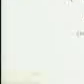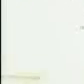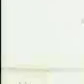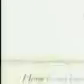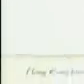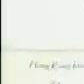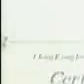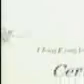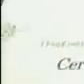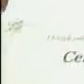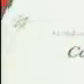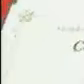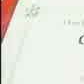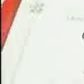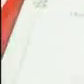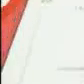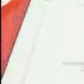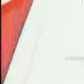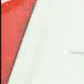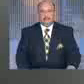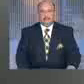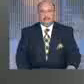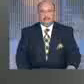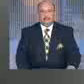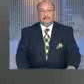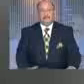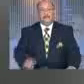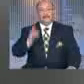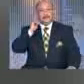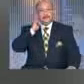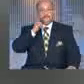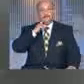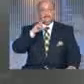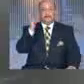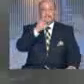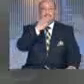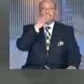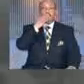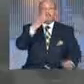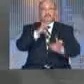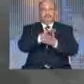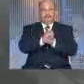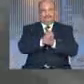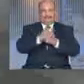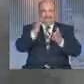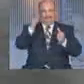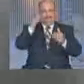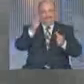شكرا على المتابعة وإلى اللقاء.